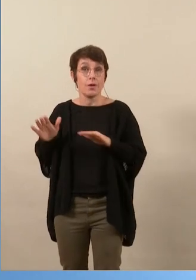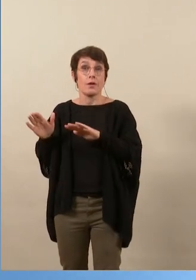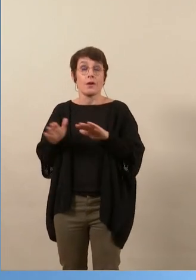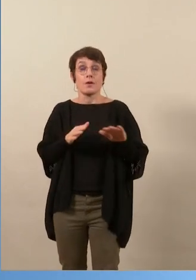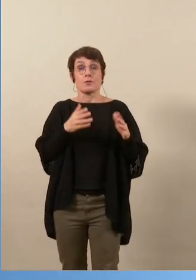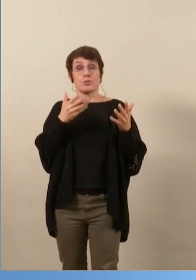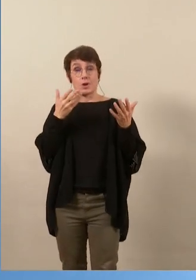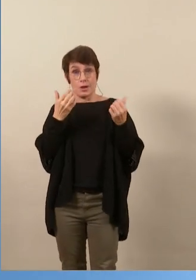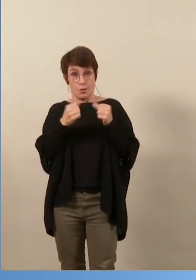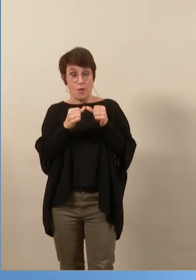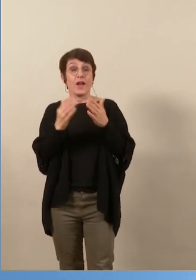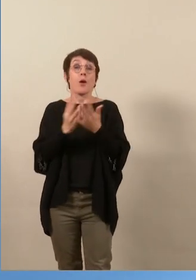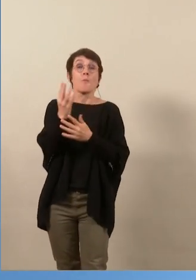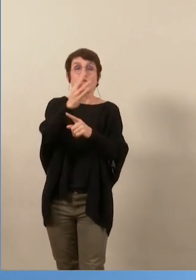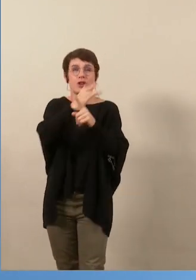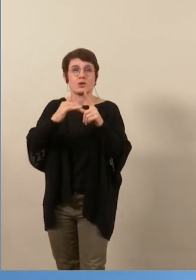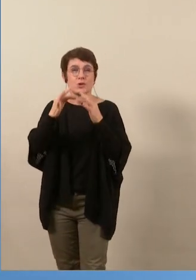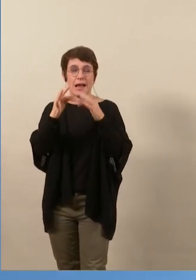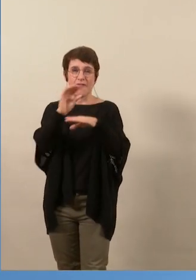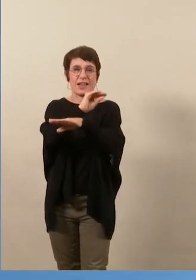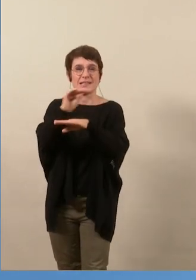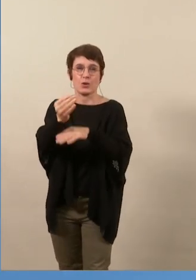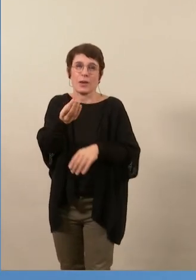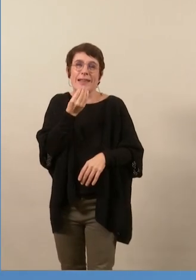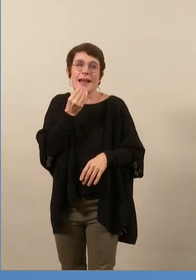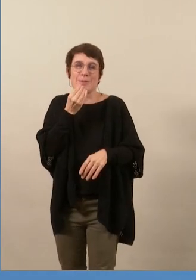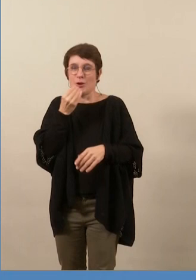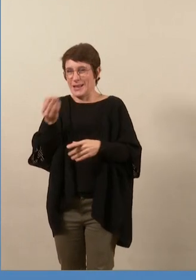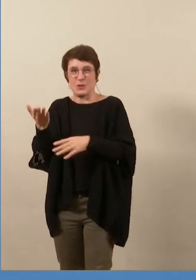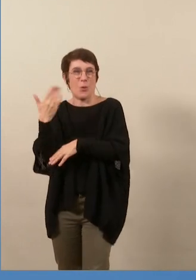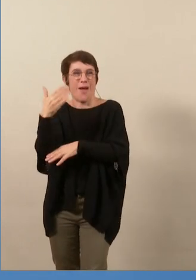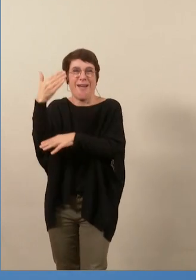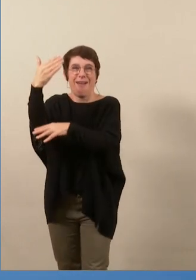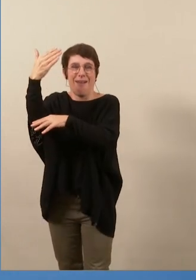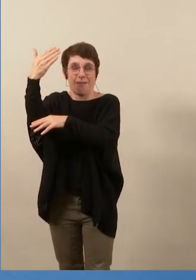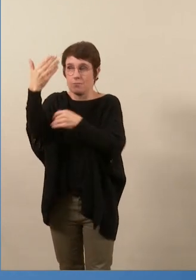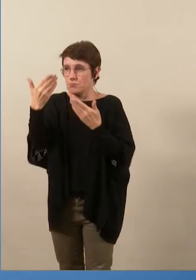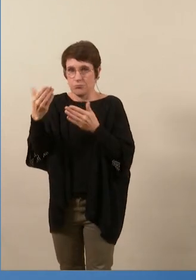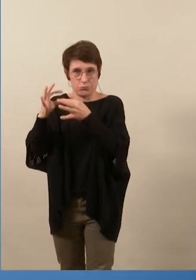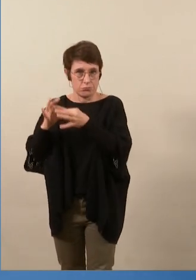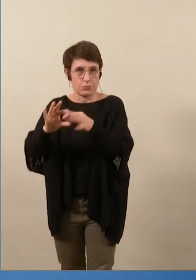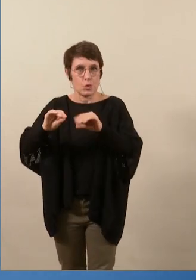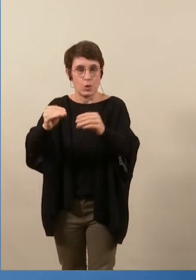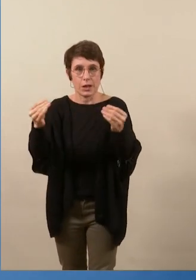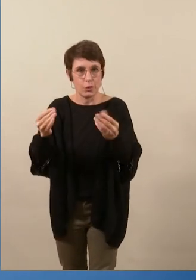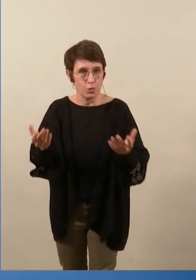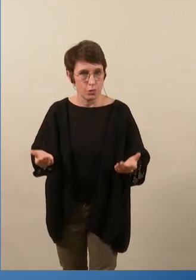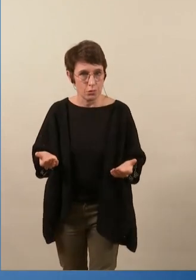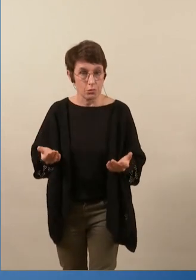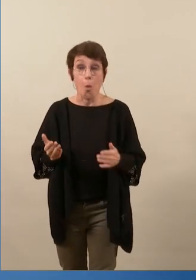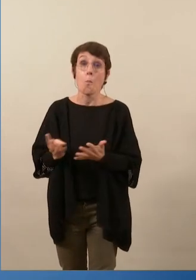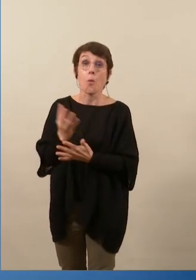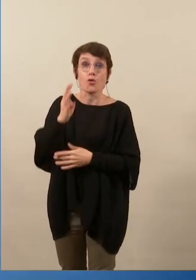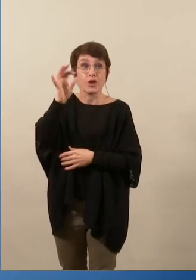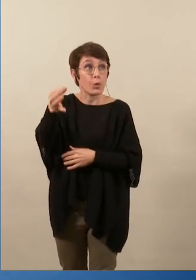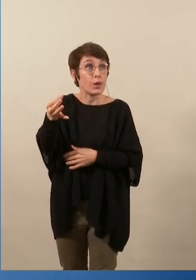l'alimentation t mis en avant pour l'instant à ce jour n'est toujours pas fait et et donc n'est qu'une ébauche